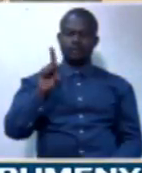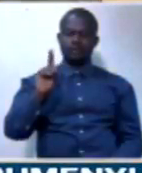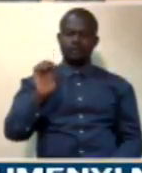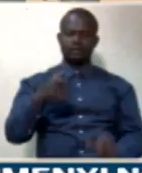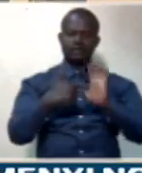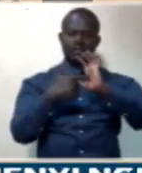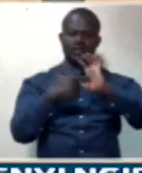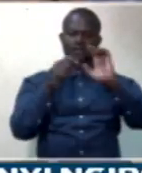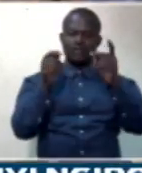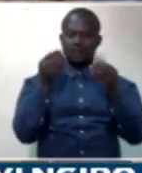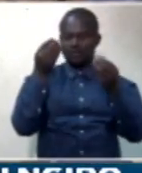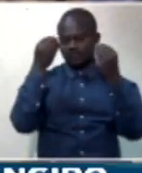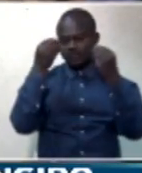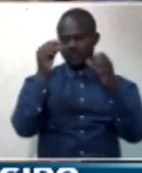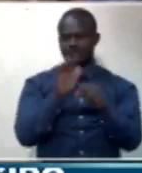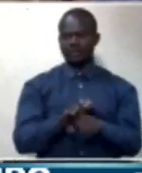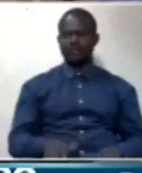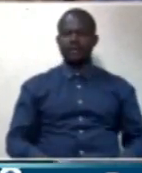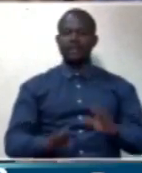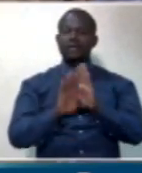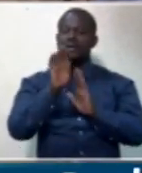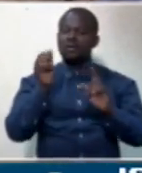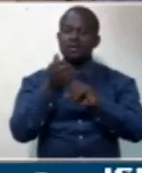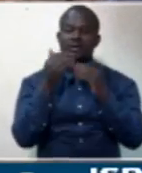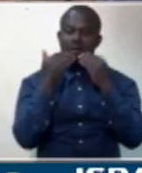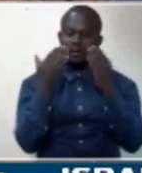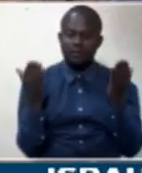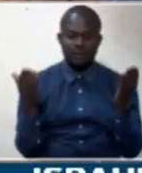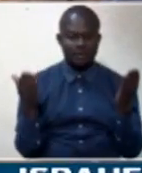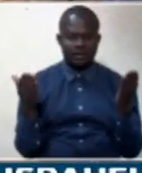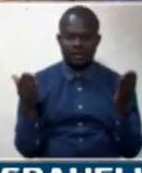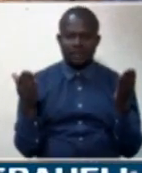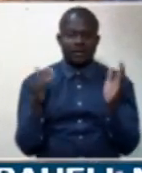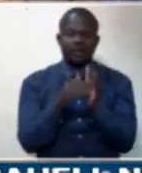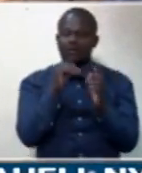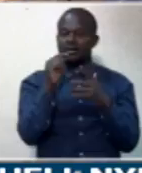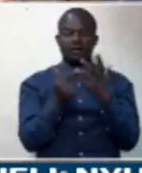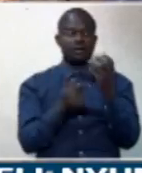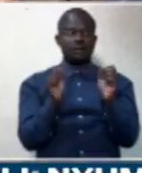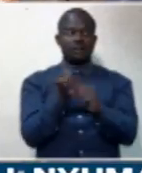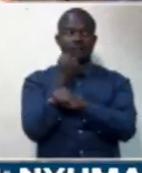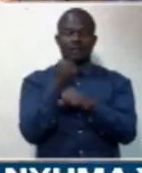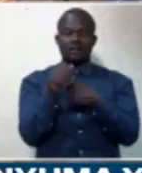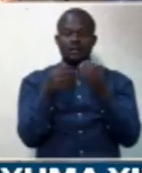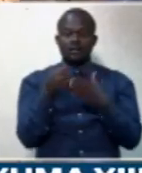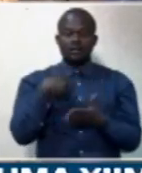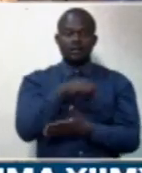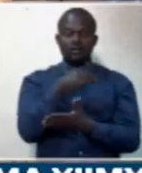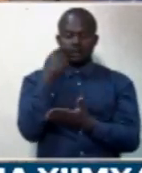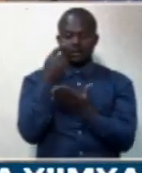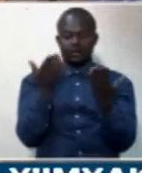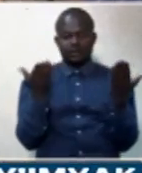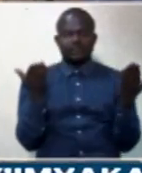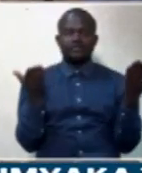ko yakuyemo isomo. Iterambere ntaryo ugeraho, kandi nta n'icyo wabasha gukora igihe nyine ari muri guma mu